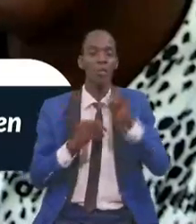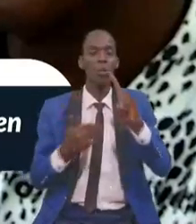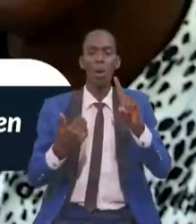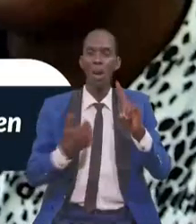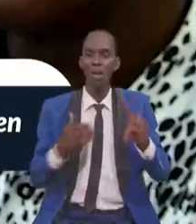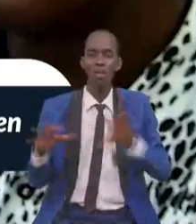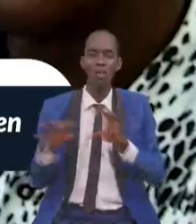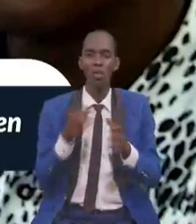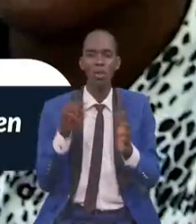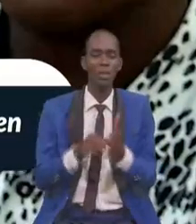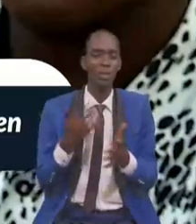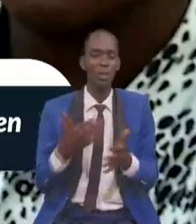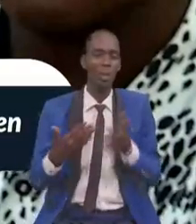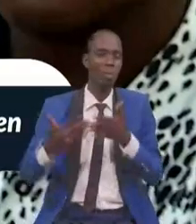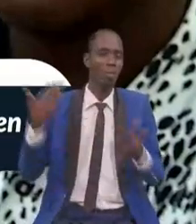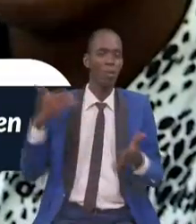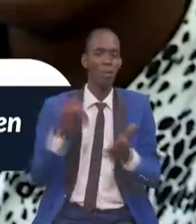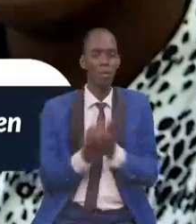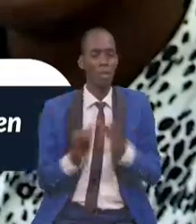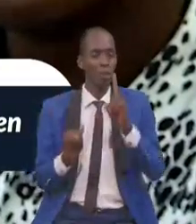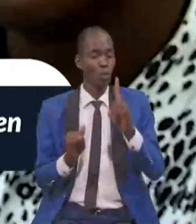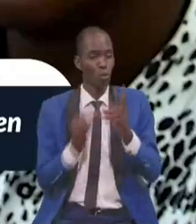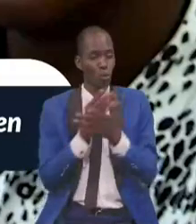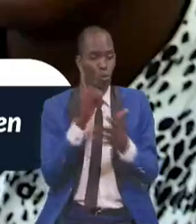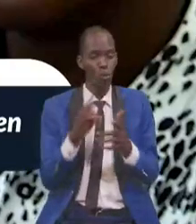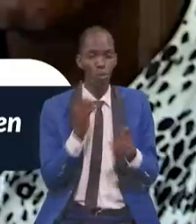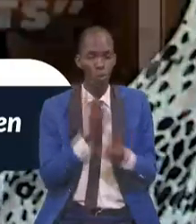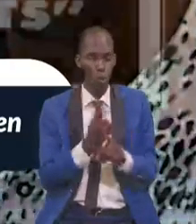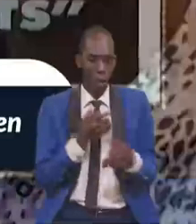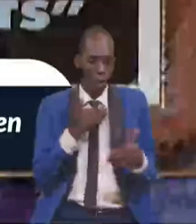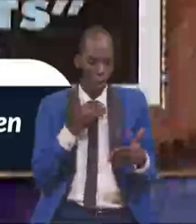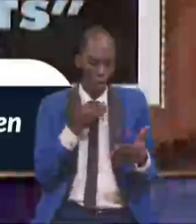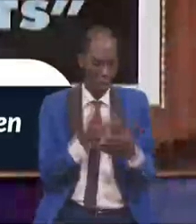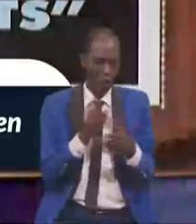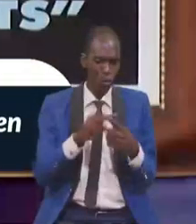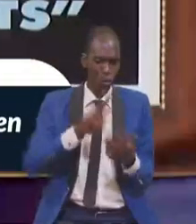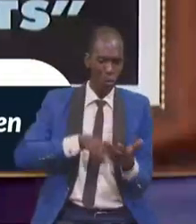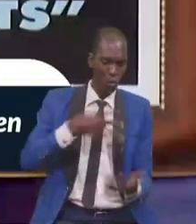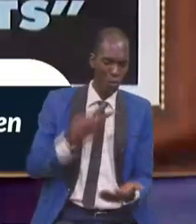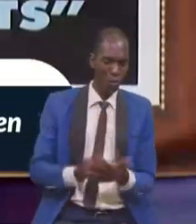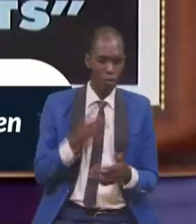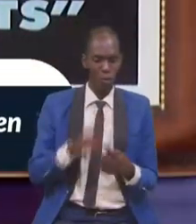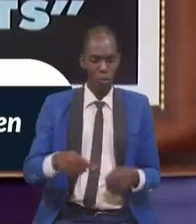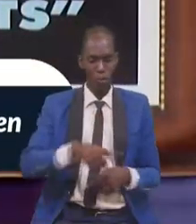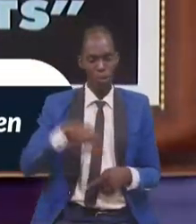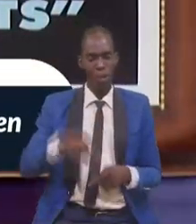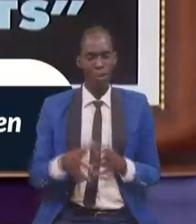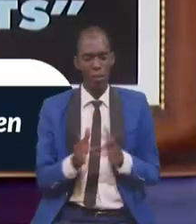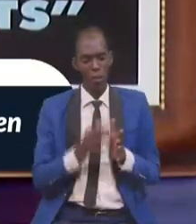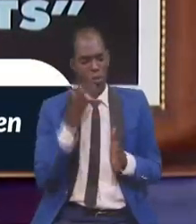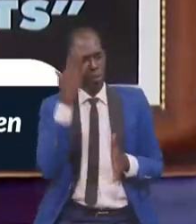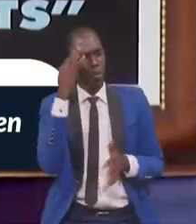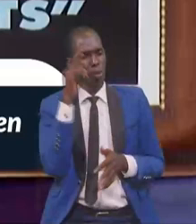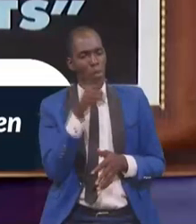chose que quelqu'un seulement sur le point de tomber en enfer. Jésus l'a prise et qu'il